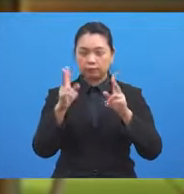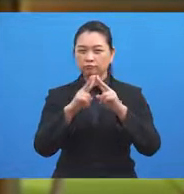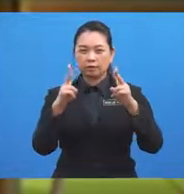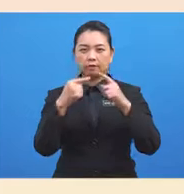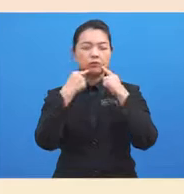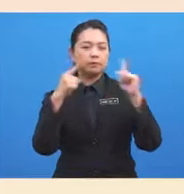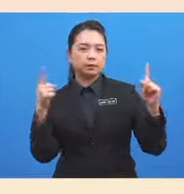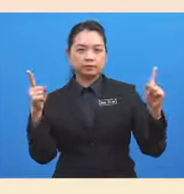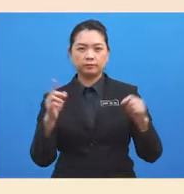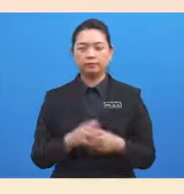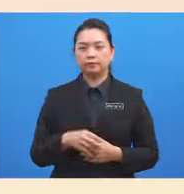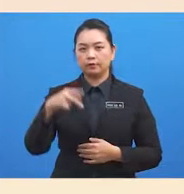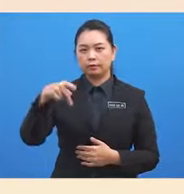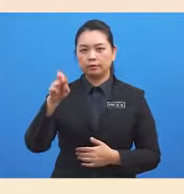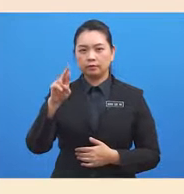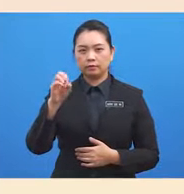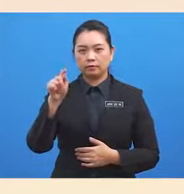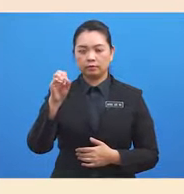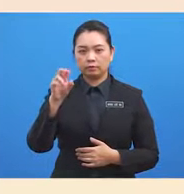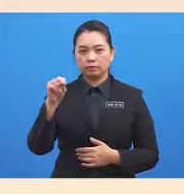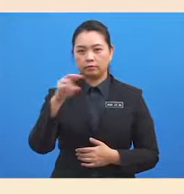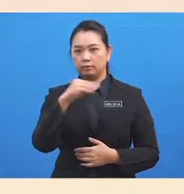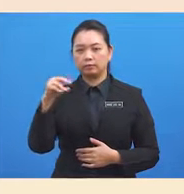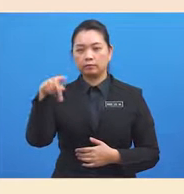terkenal adalah Proton dan Perodua.